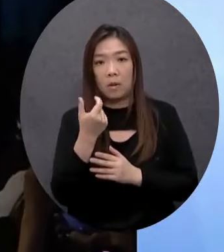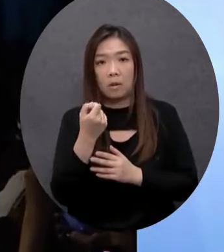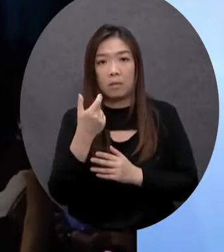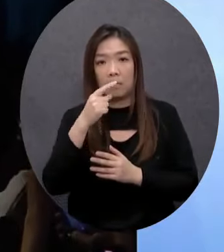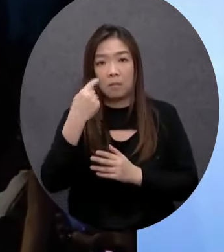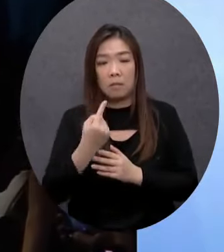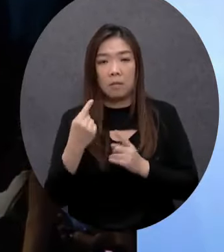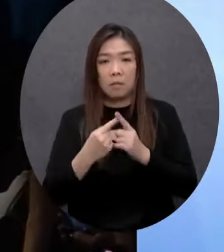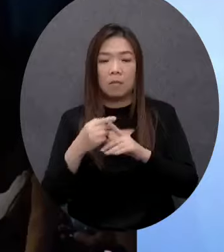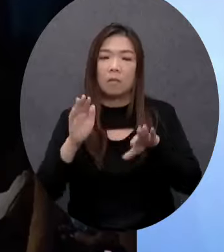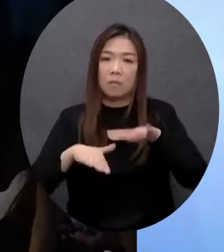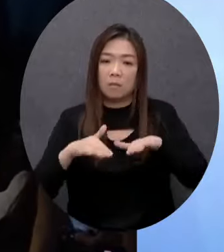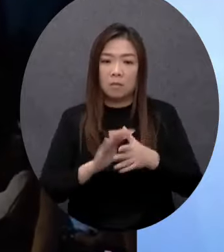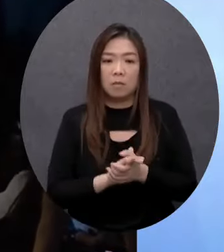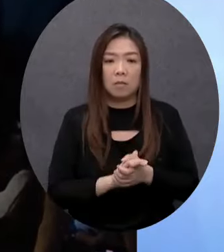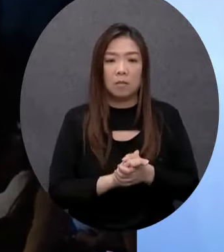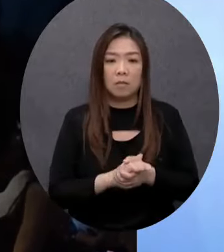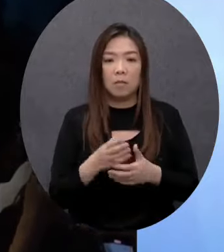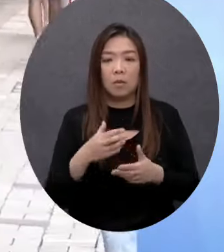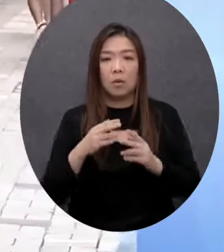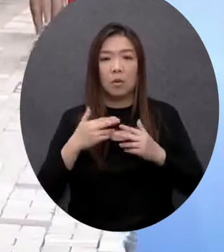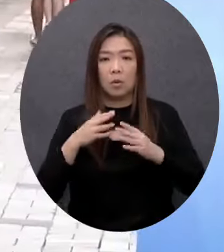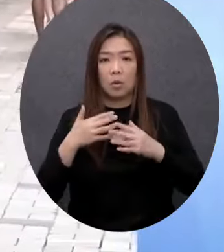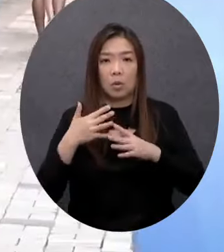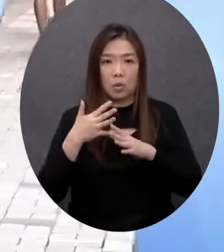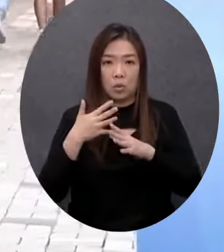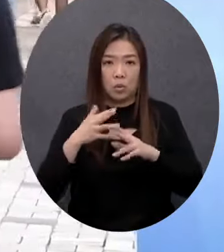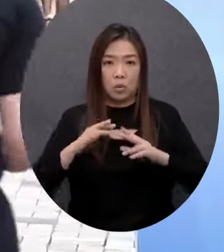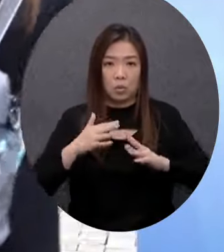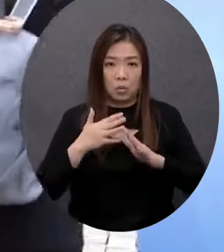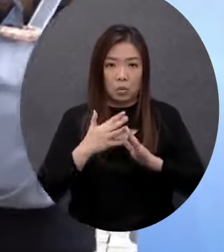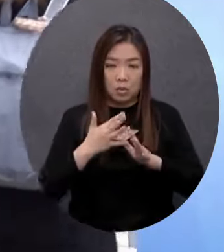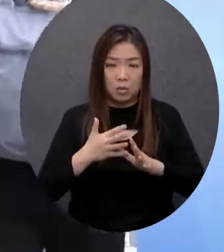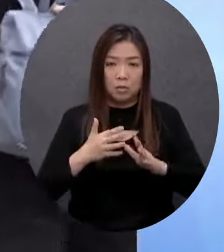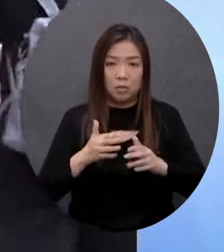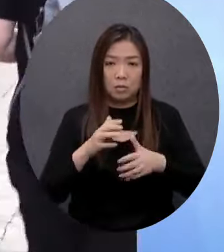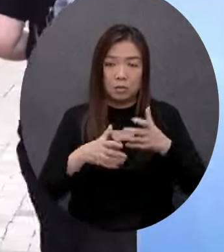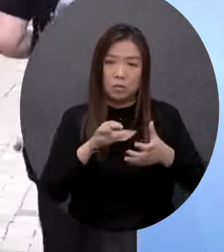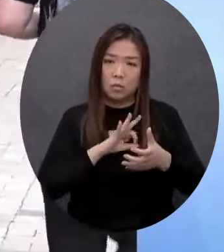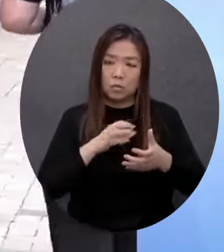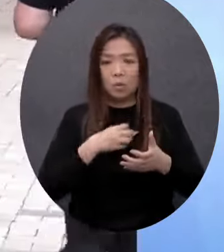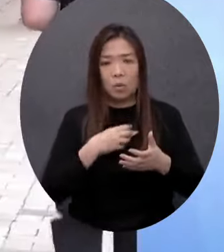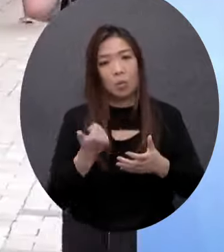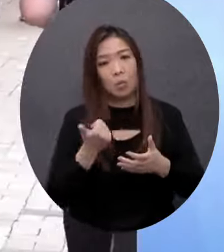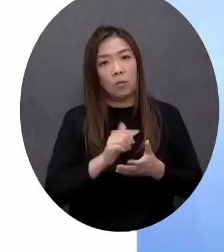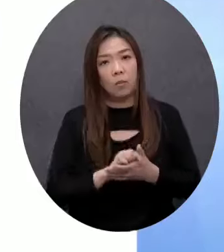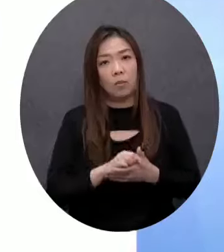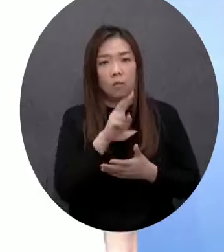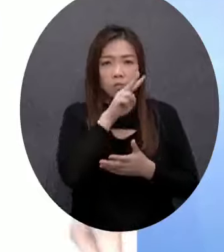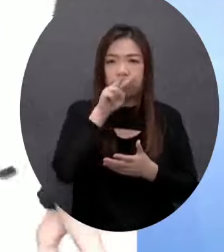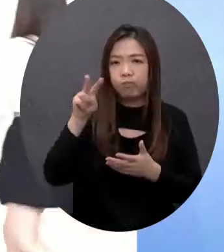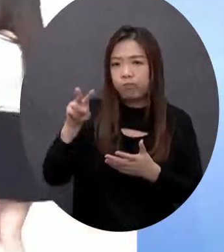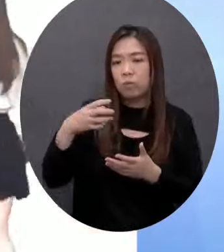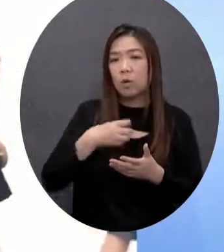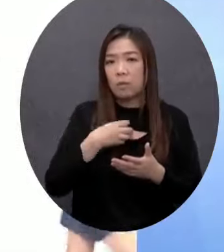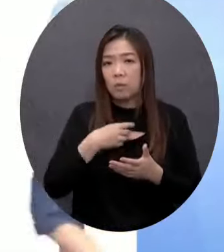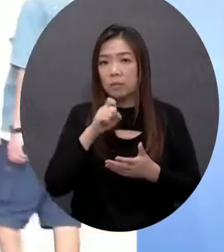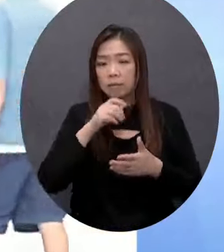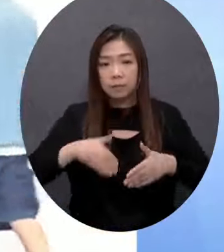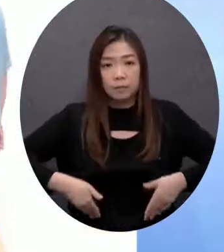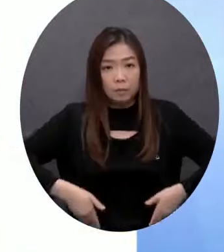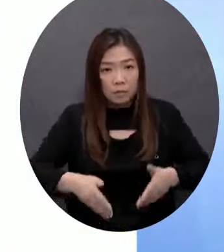多，旅游业议会认为是理想。 我哋目測到啦，亦都感覺到咧，就算喺街上面咧，